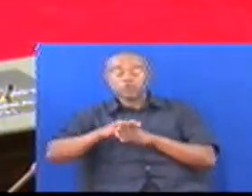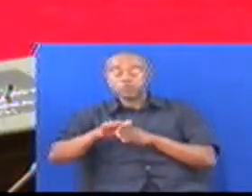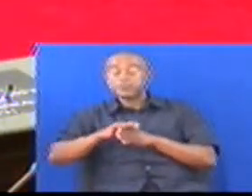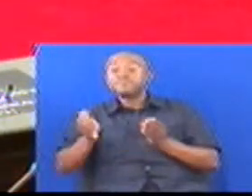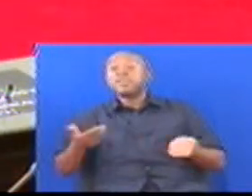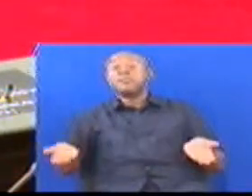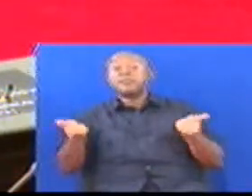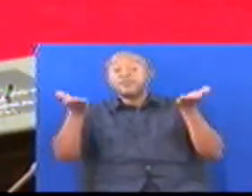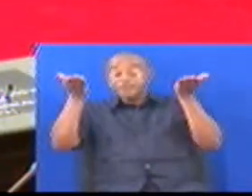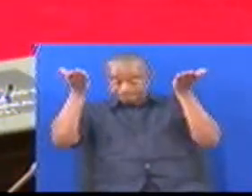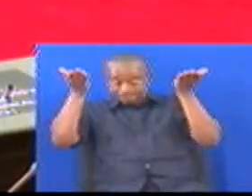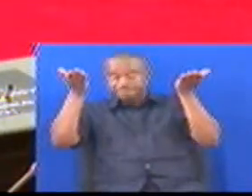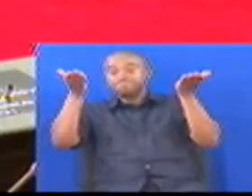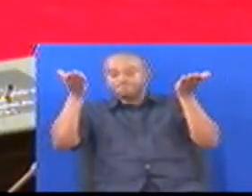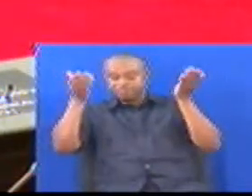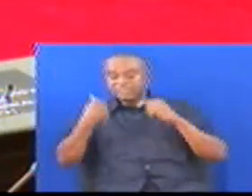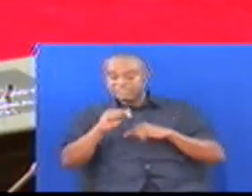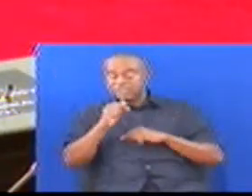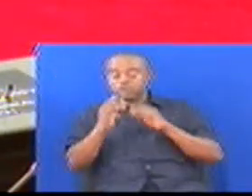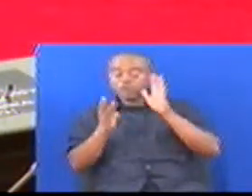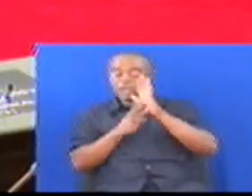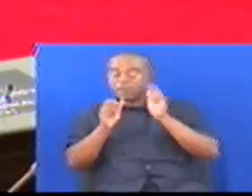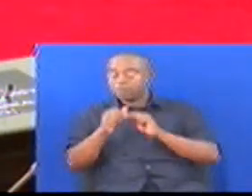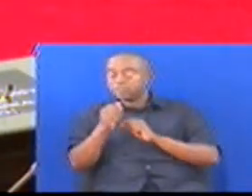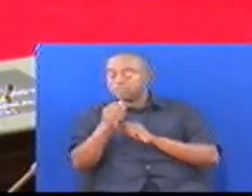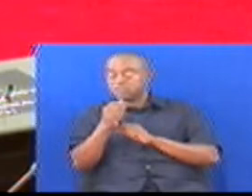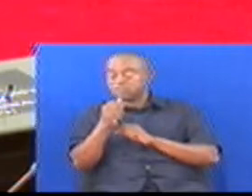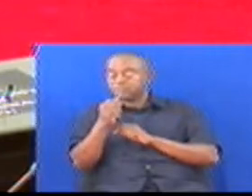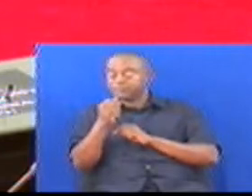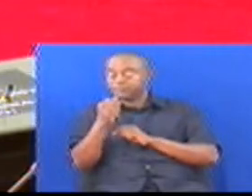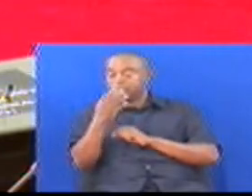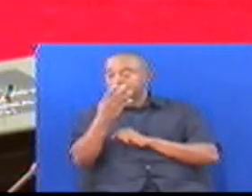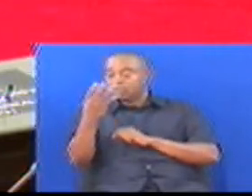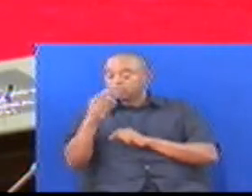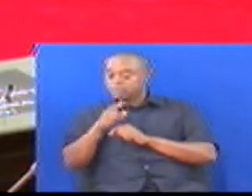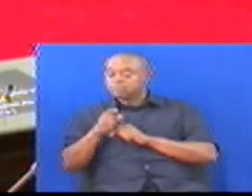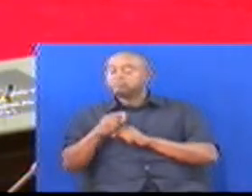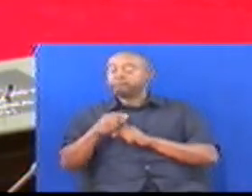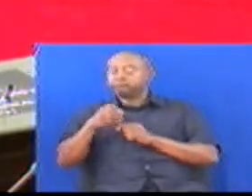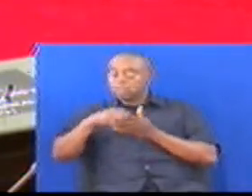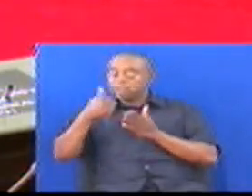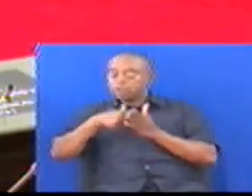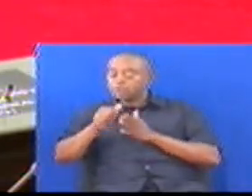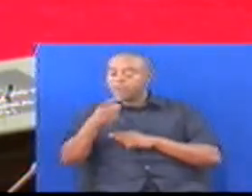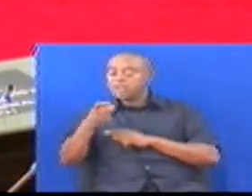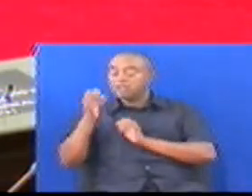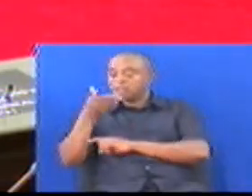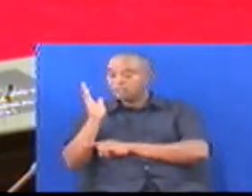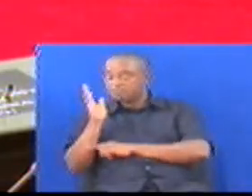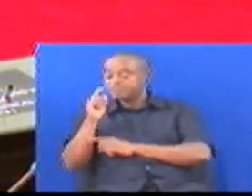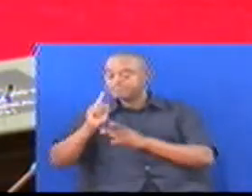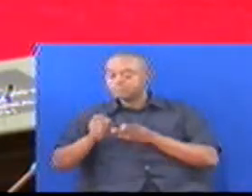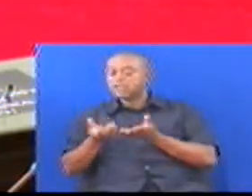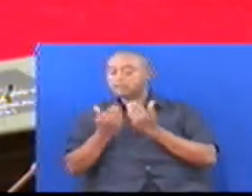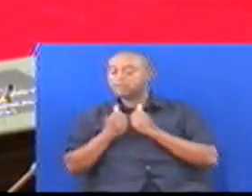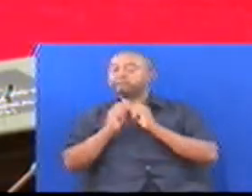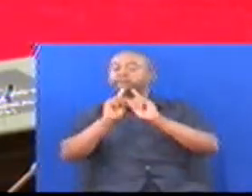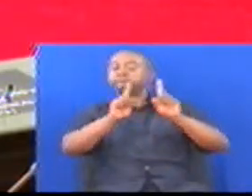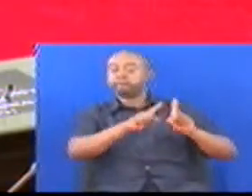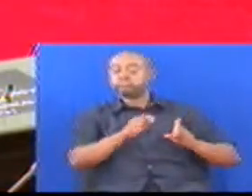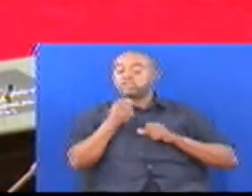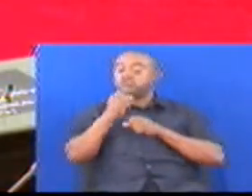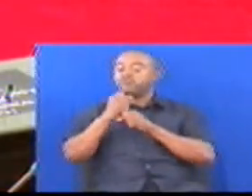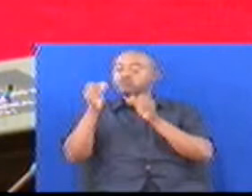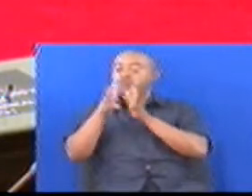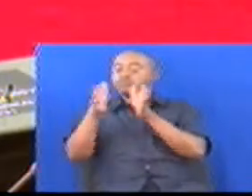mengineyo, na shilingi trilioni 8.48 kwa ajili ya kugharamia deni la serikali na mahitaji mengine ya mfuko